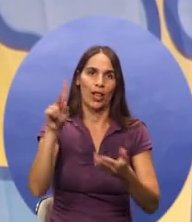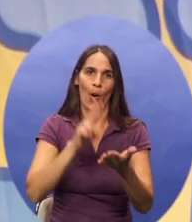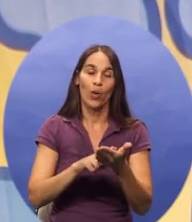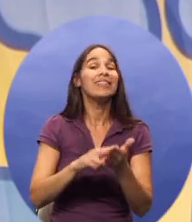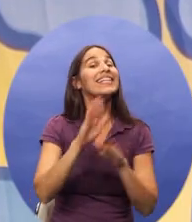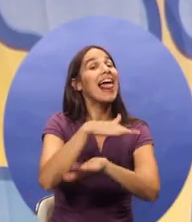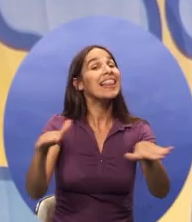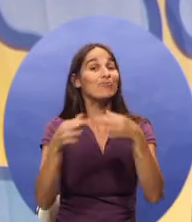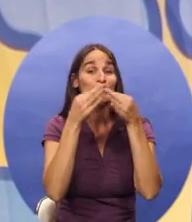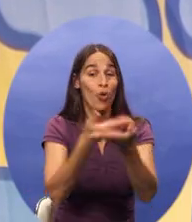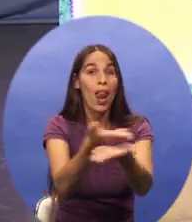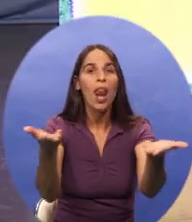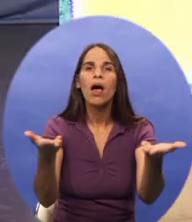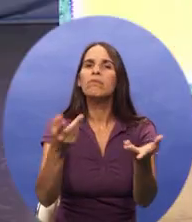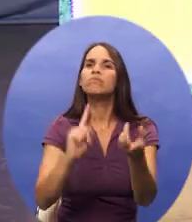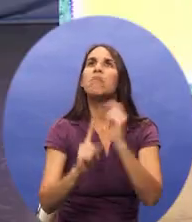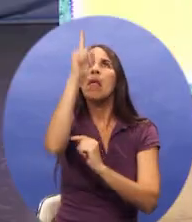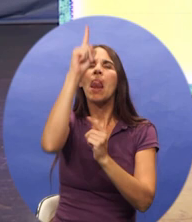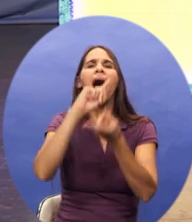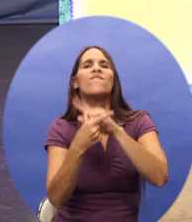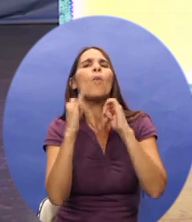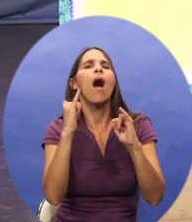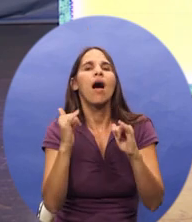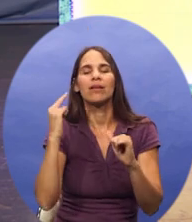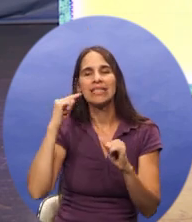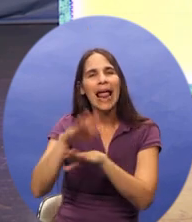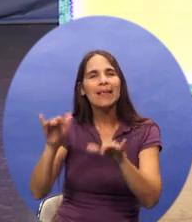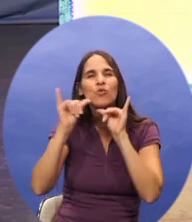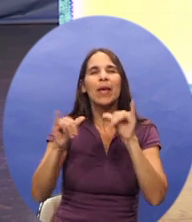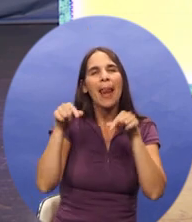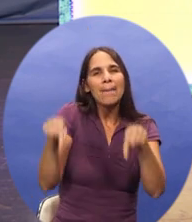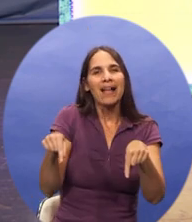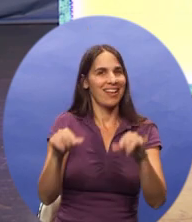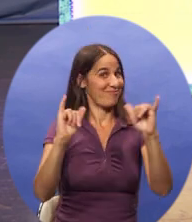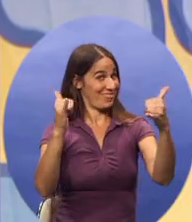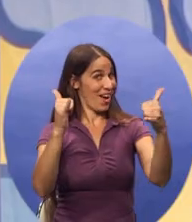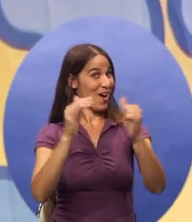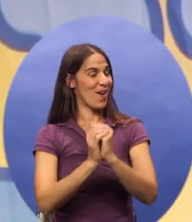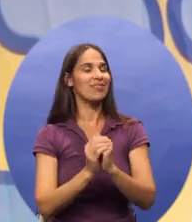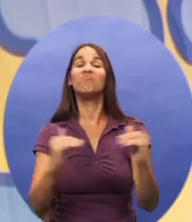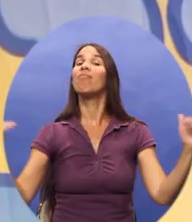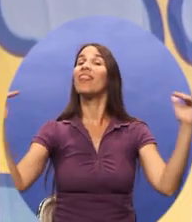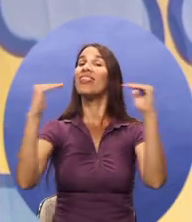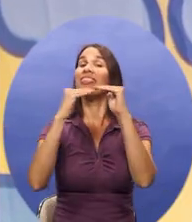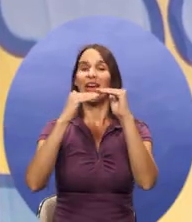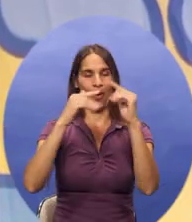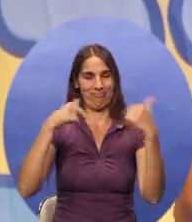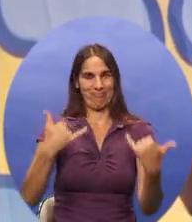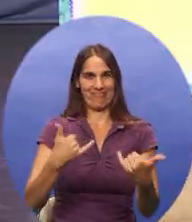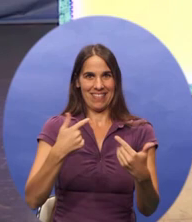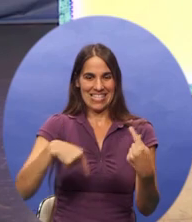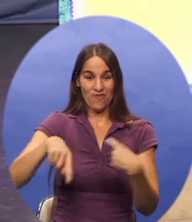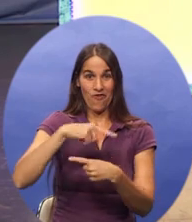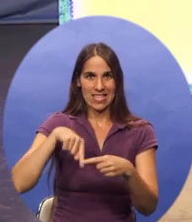נכונות. ילדים, השאלה עוברת אליכם, מה ההפך מלמעלה? נכון מאוד, ויש לנו טקו בסיבוב